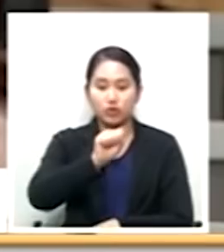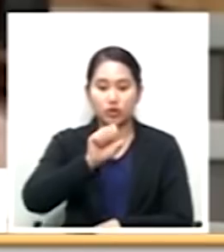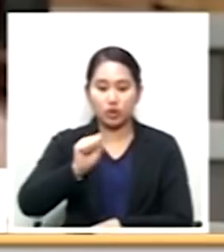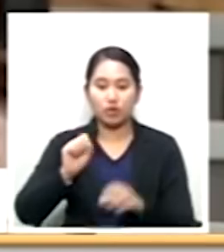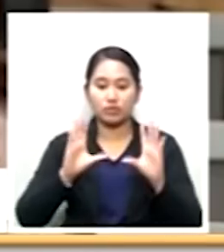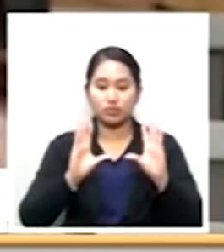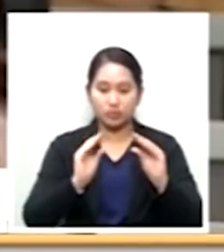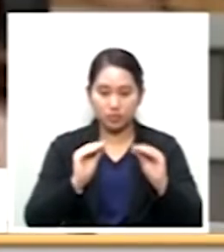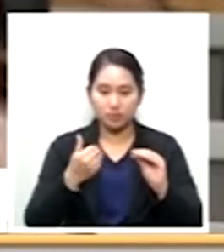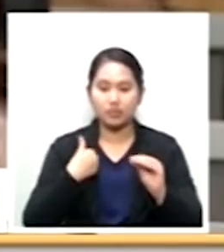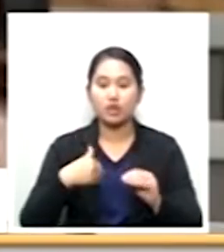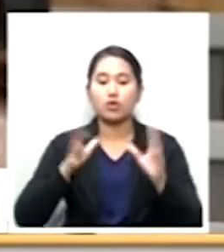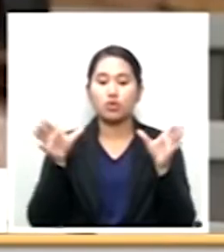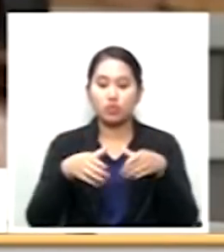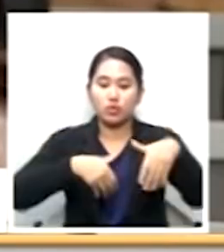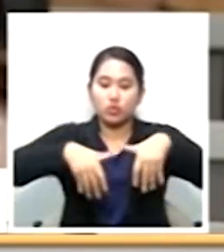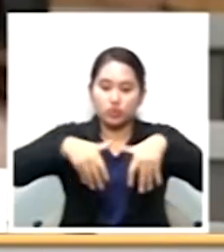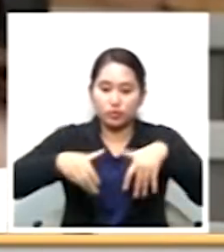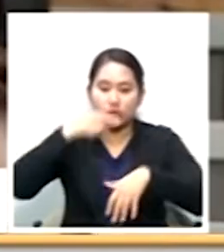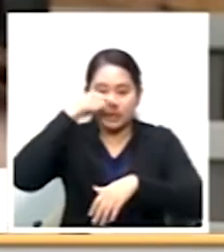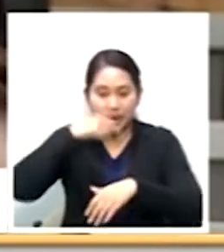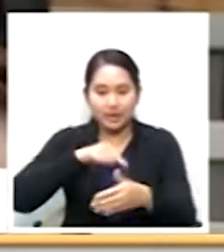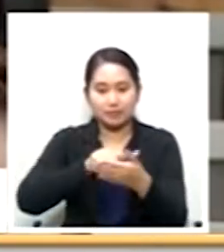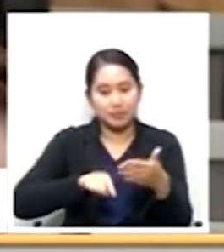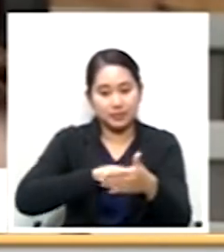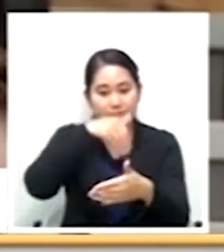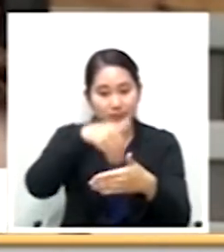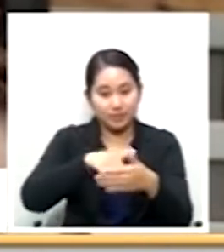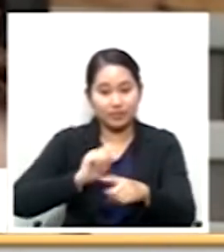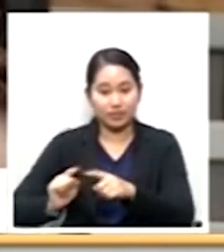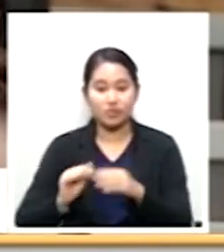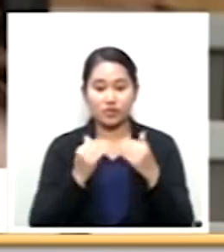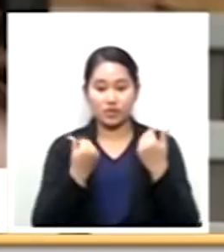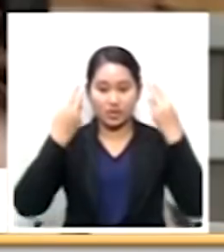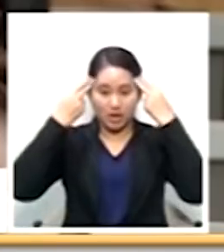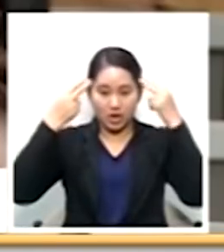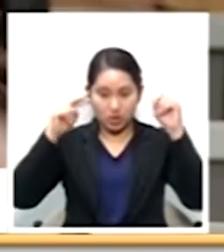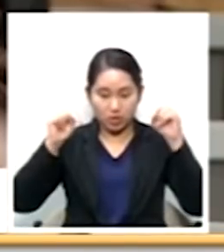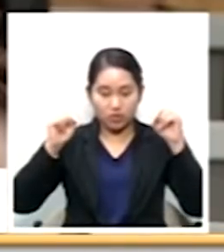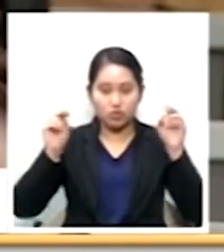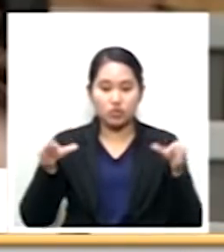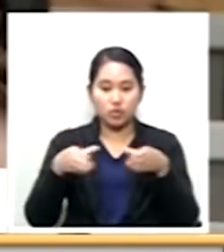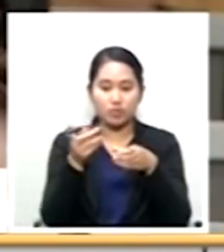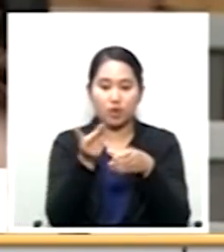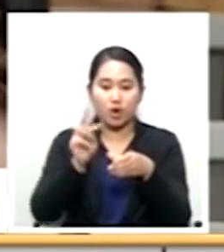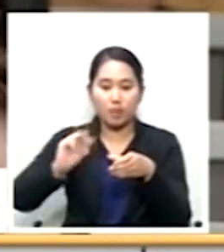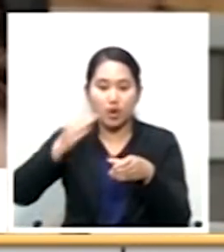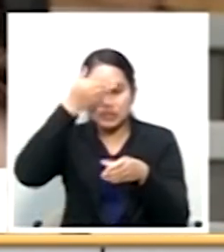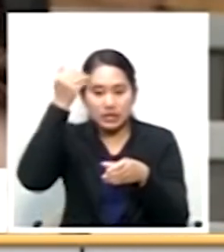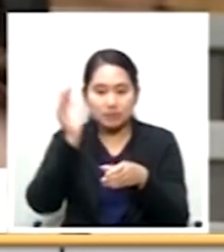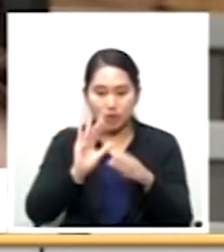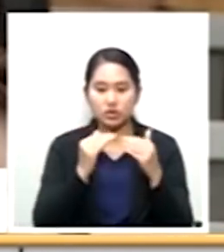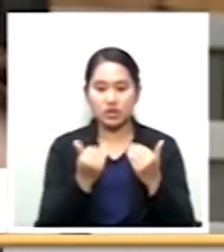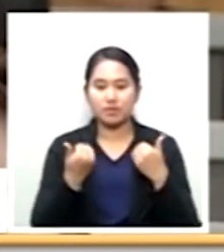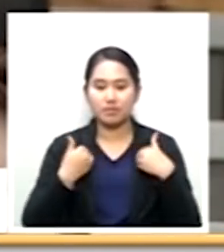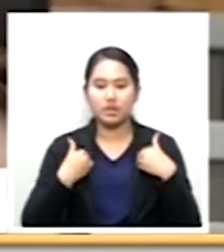าจากการเลือกตั้งของพี่น้องประชาชนดังนั้นท่านตัวนายกรัฐมนตรีและคณะรัฐมนตรีชุดนี้จะต้องไม่ลืมว่าเรามีสภาผู้แทนราษฎรแล้